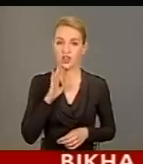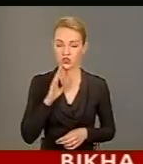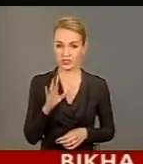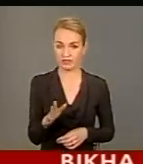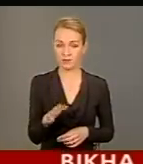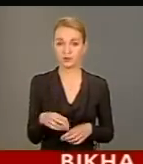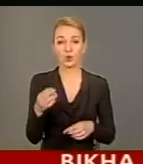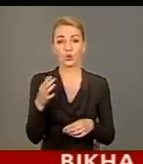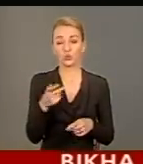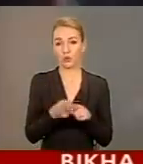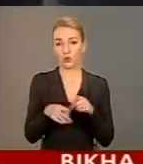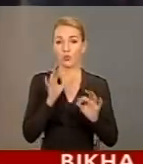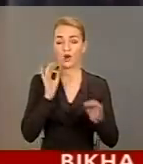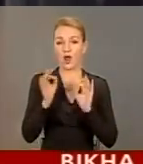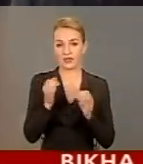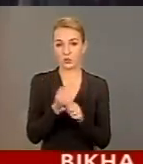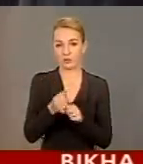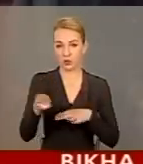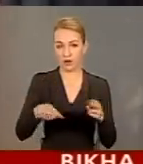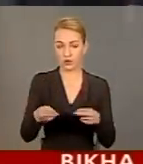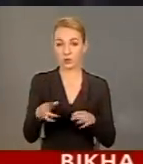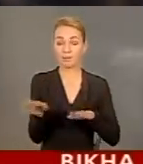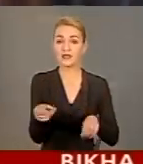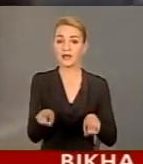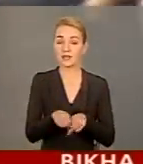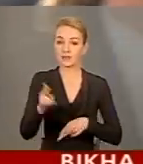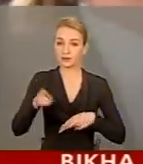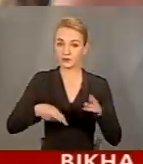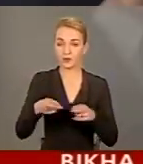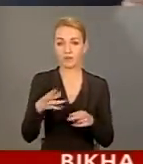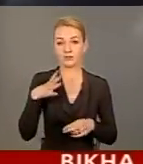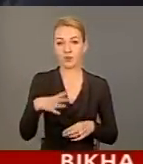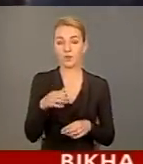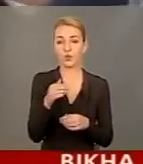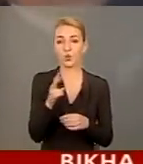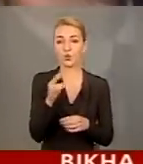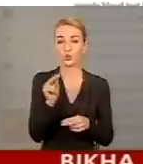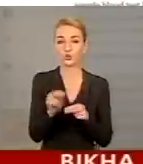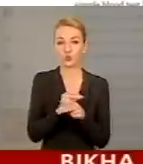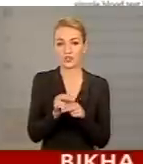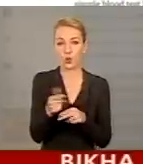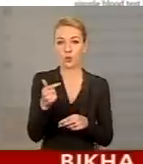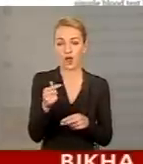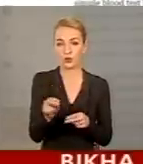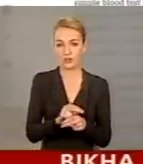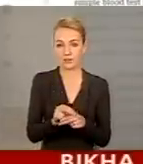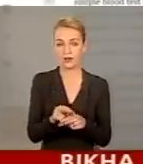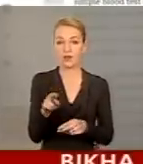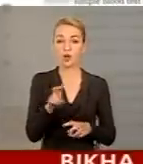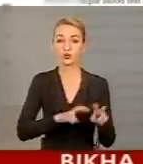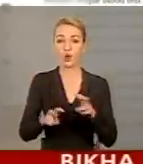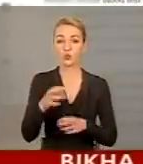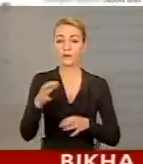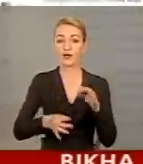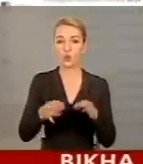операції. Після таких хірургічних втручань Джолі тепер доведеться постійно проходити курси гормональної терапії. Я шукатиму природних